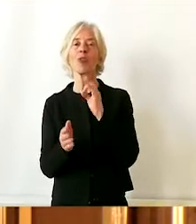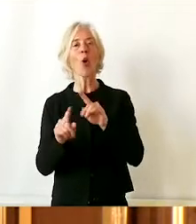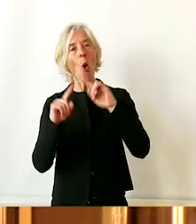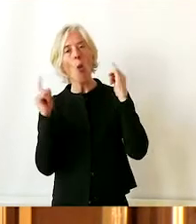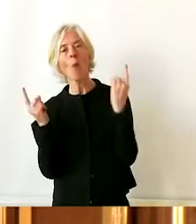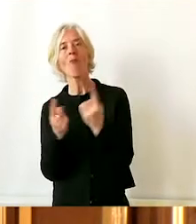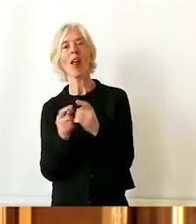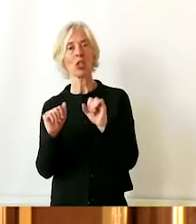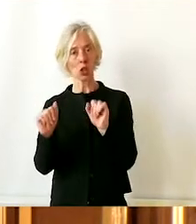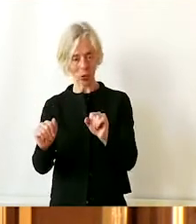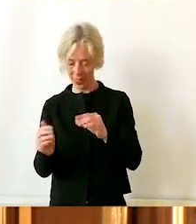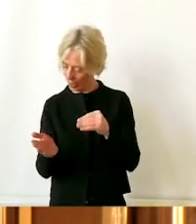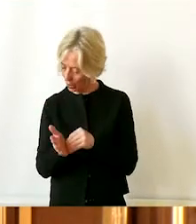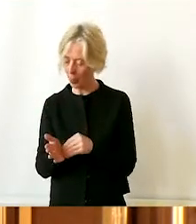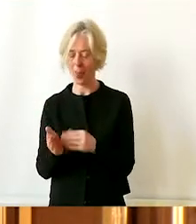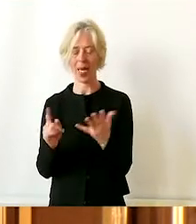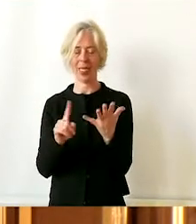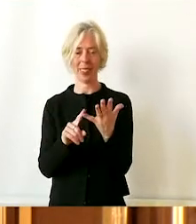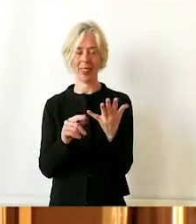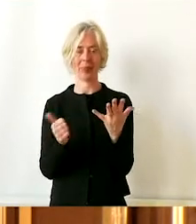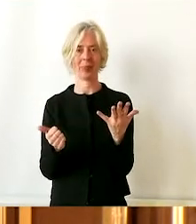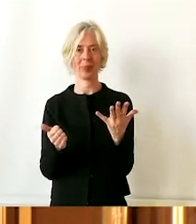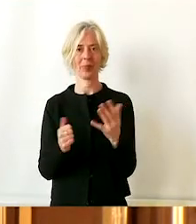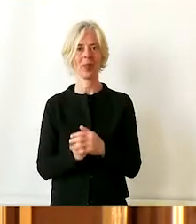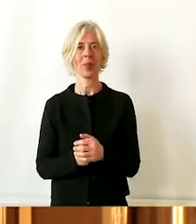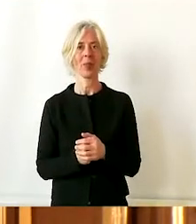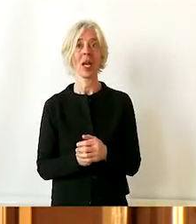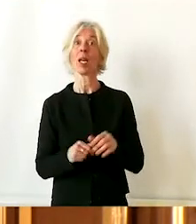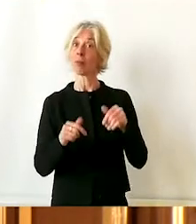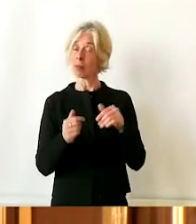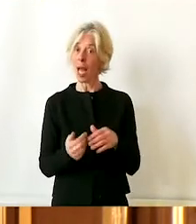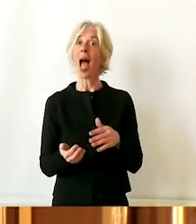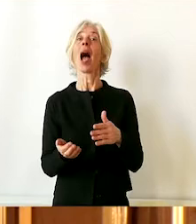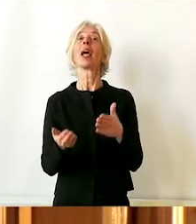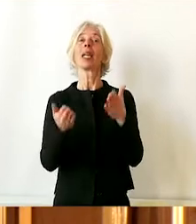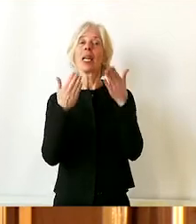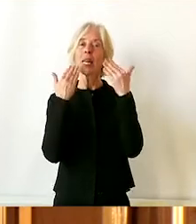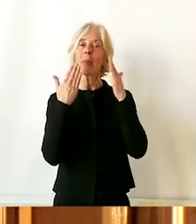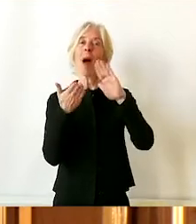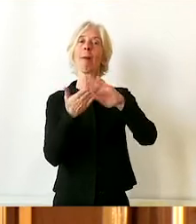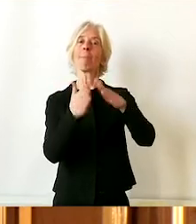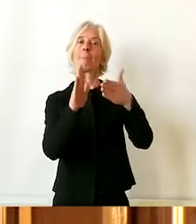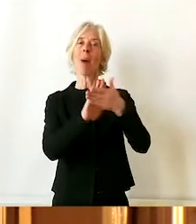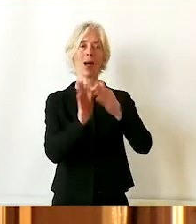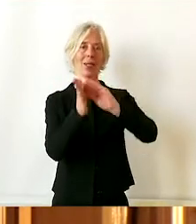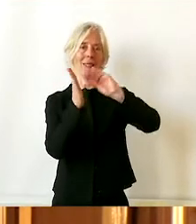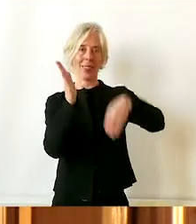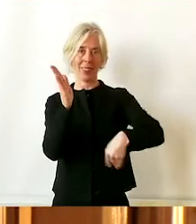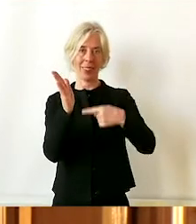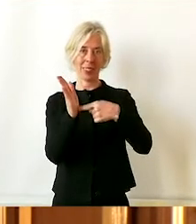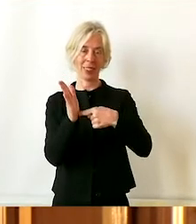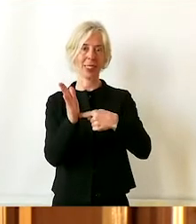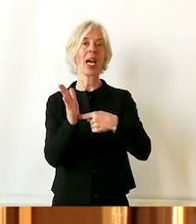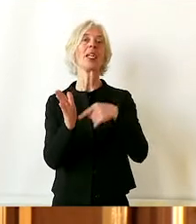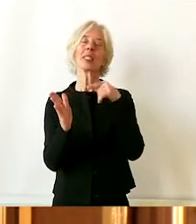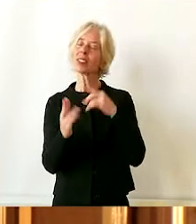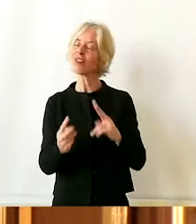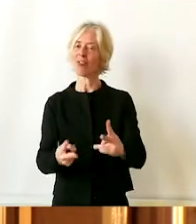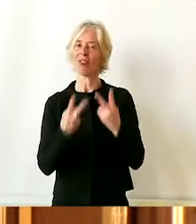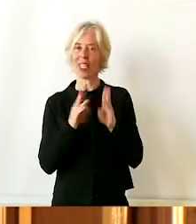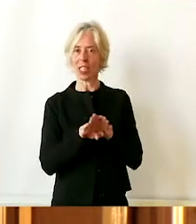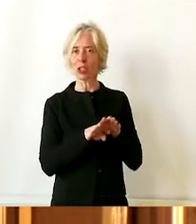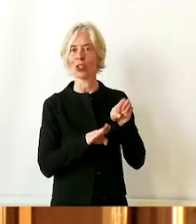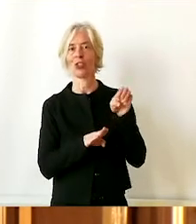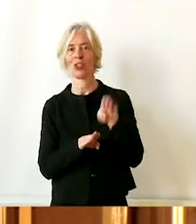Der Klimapakt der Augsburger Wirtschaft ist eben ein weiterer wichtiger Schritt hin zu unserem Ziel, dass